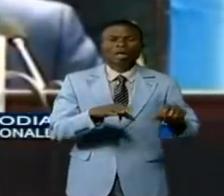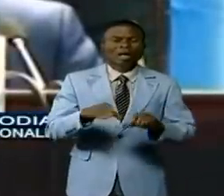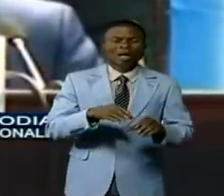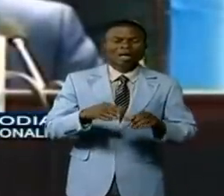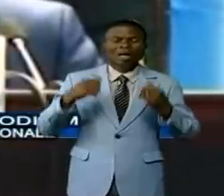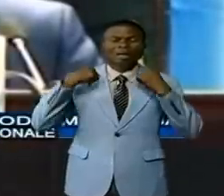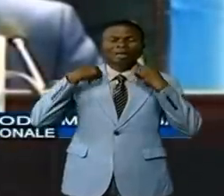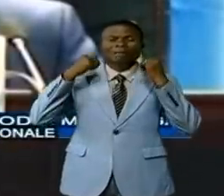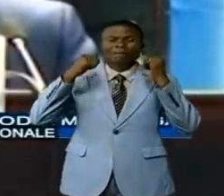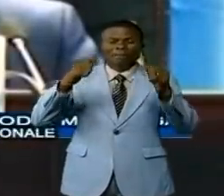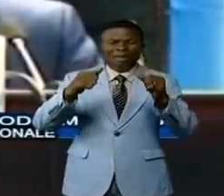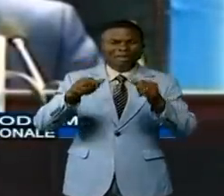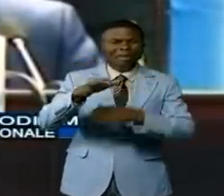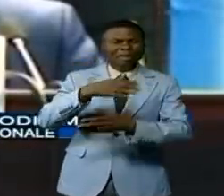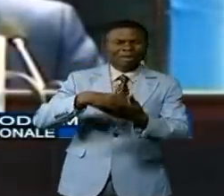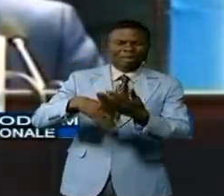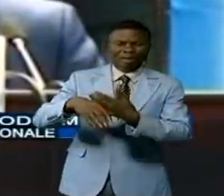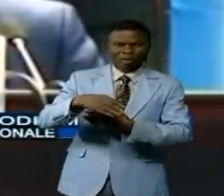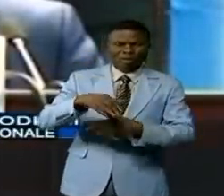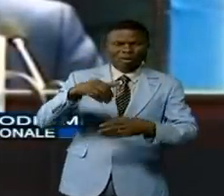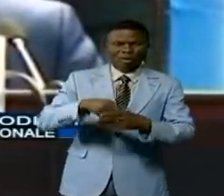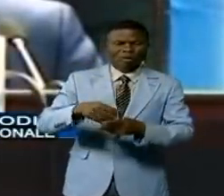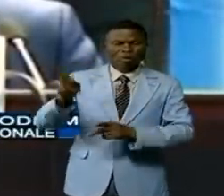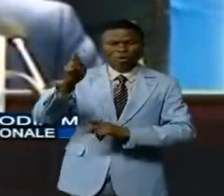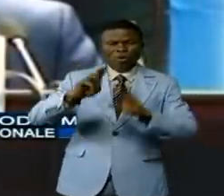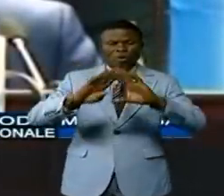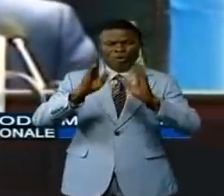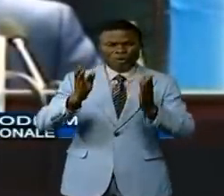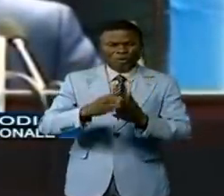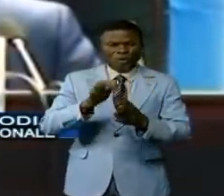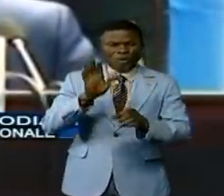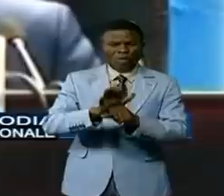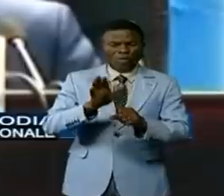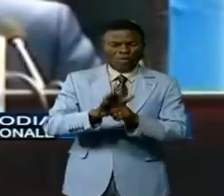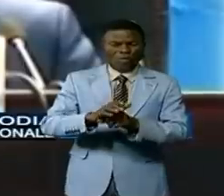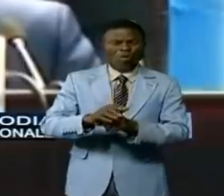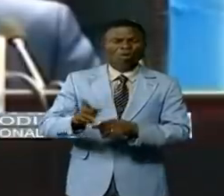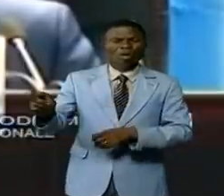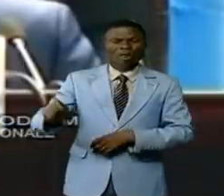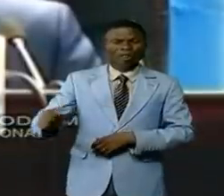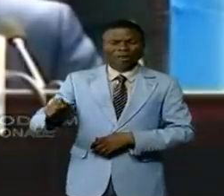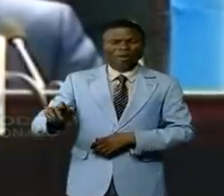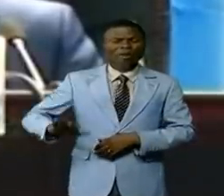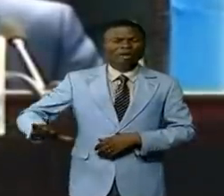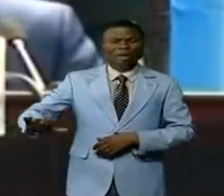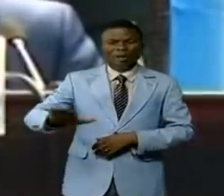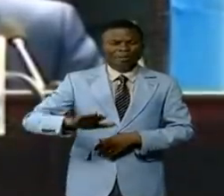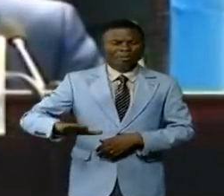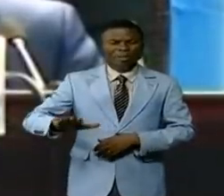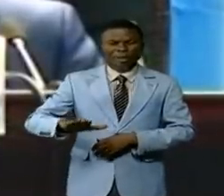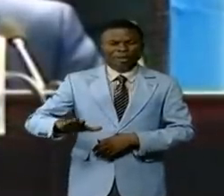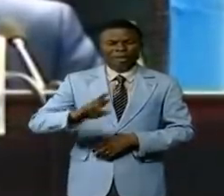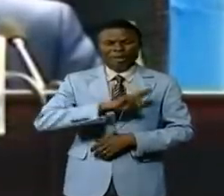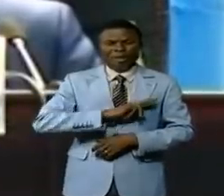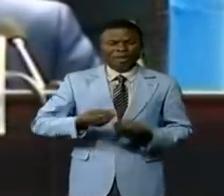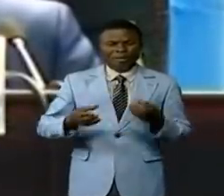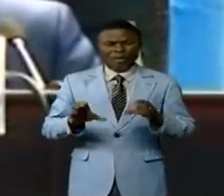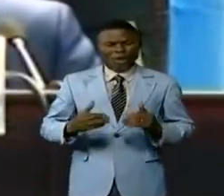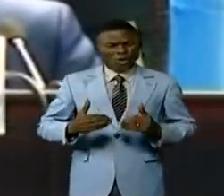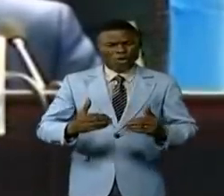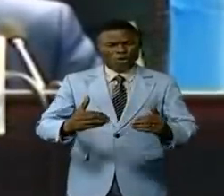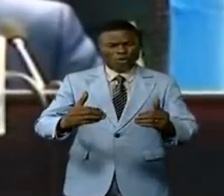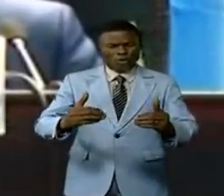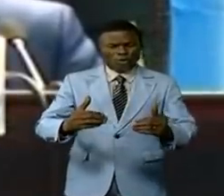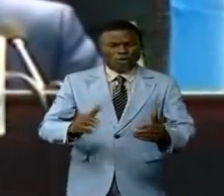barbarie dont les populations de plusieurs contrées de la République continuent à